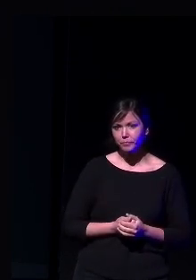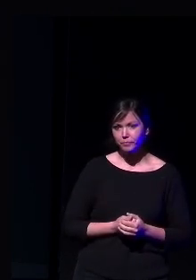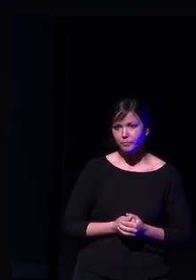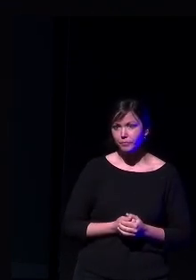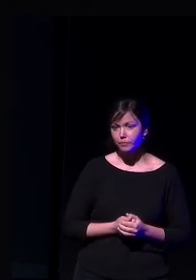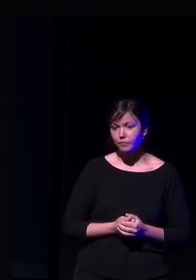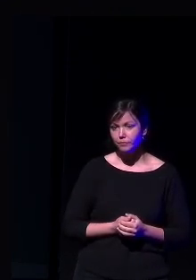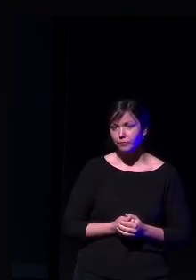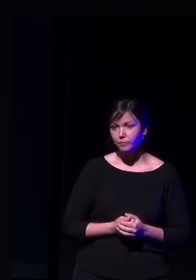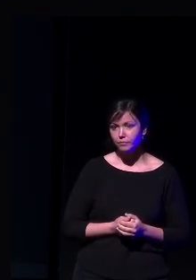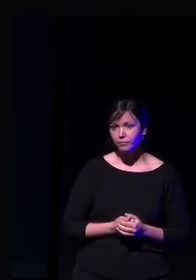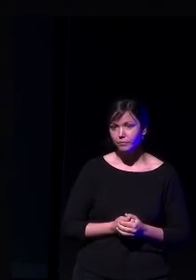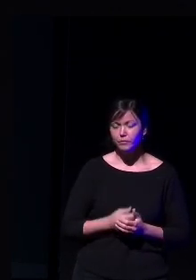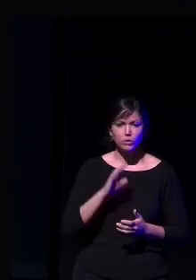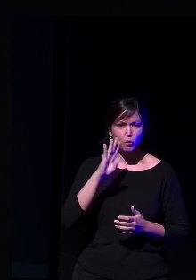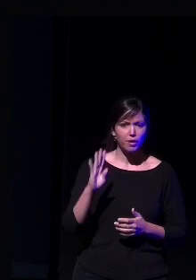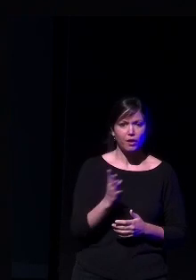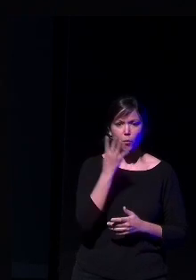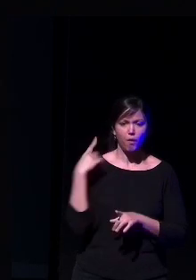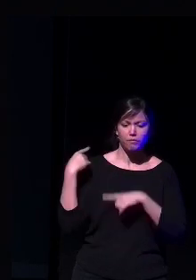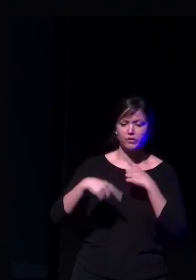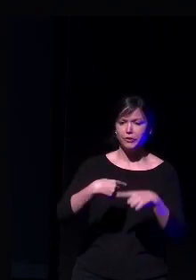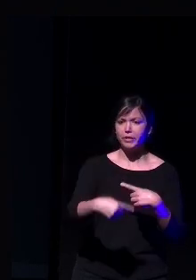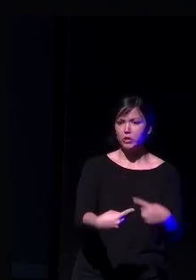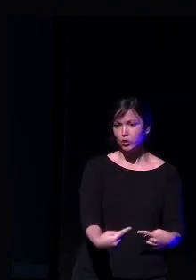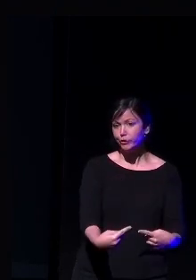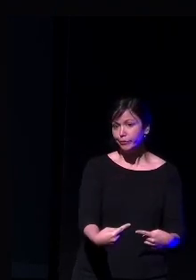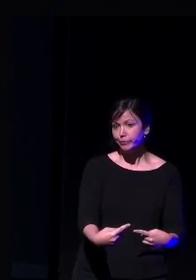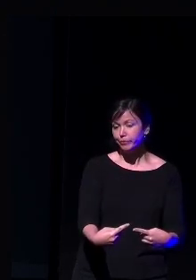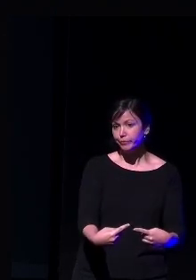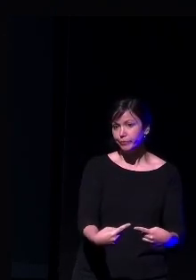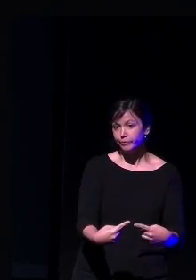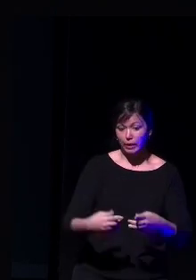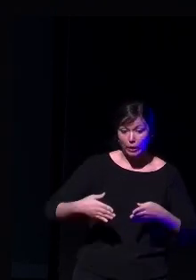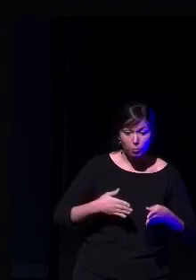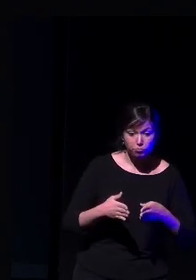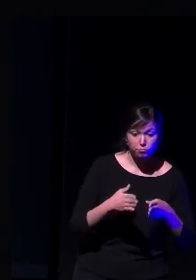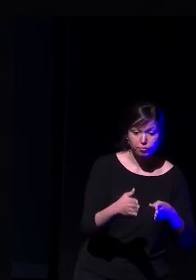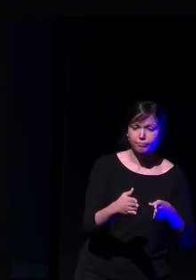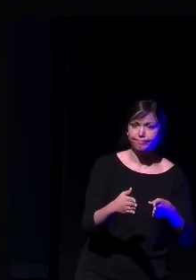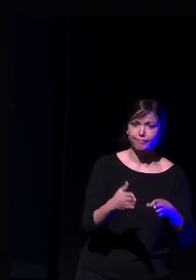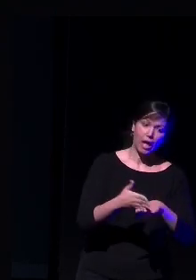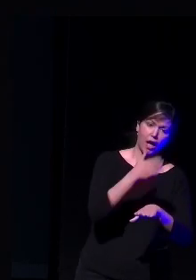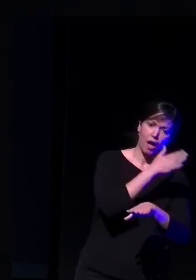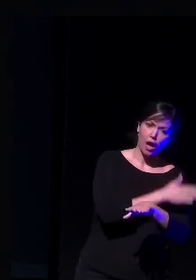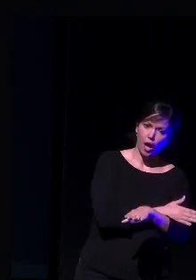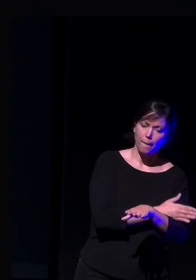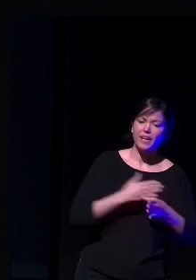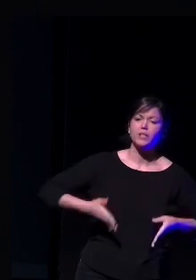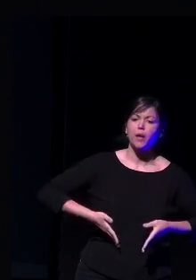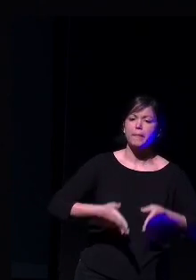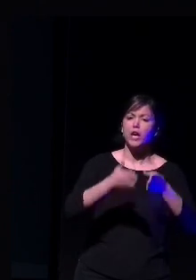on som la quarta generació. Abans d'haver-hi la carretera de cotxes hi havia la via romana, que